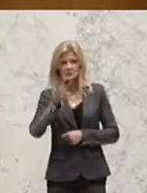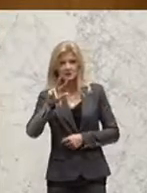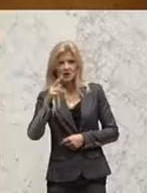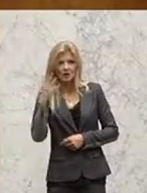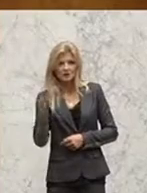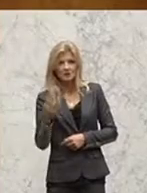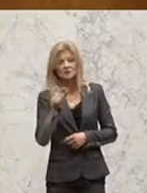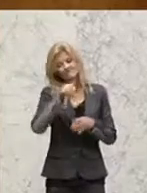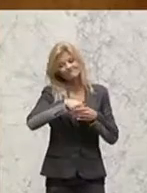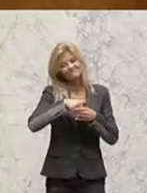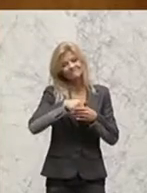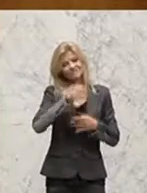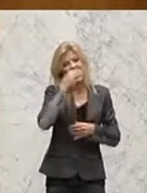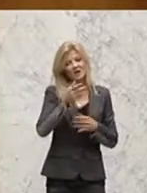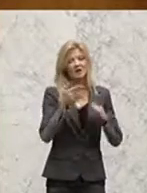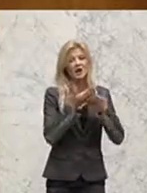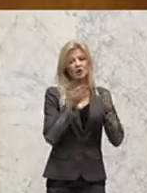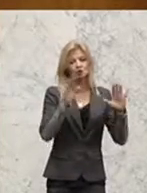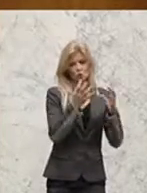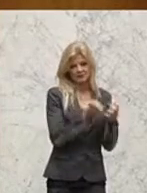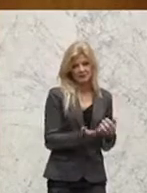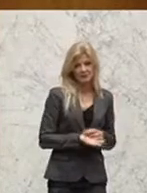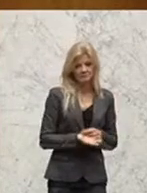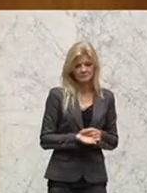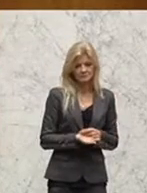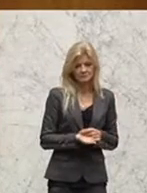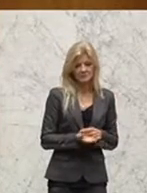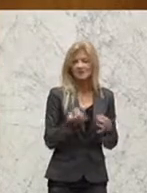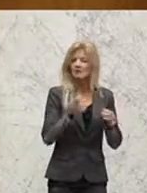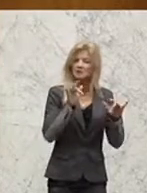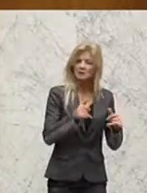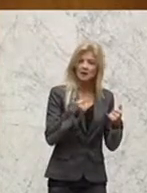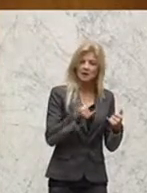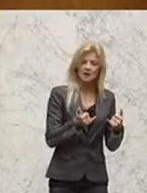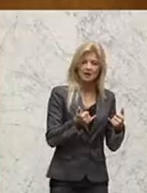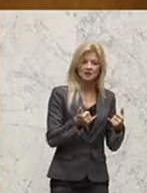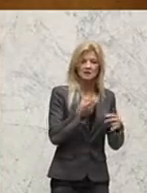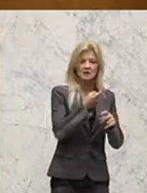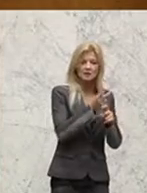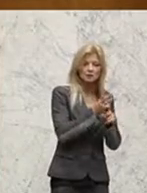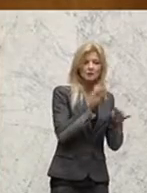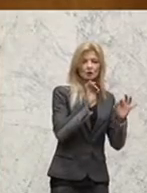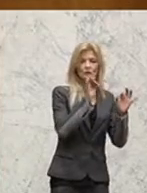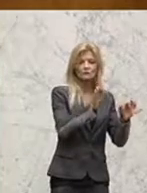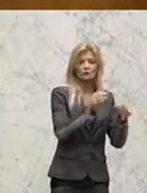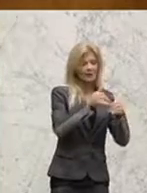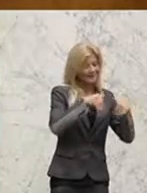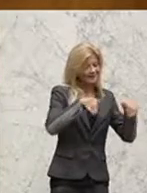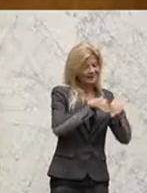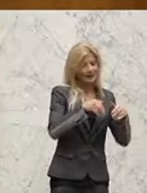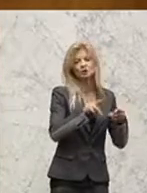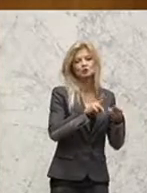Fragen rund um das Asylwesen. Die bestehenden Instrumente des Grenz- und Migrationsmanagements der EU